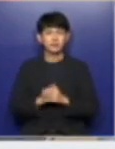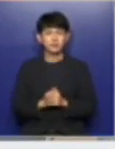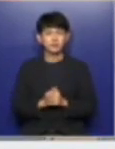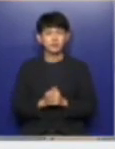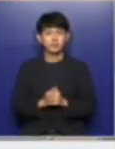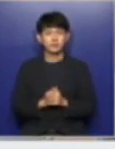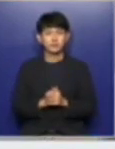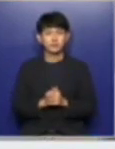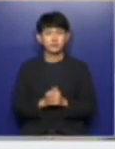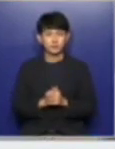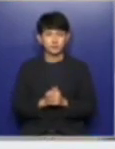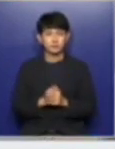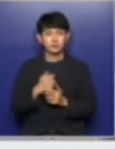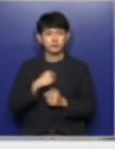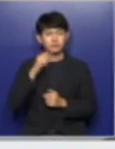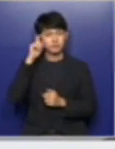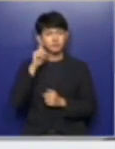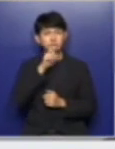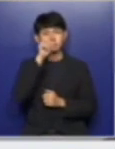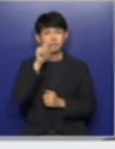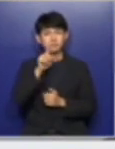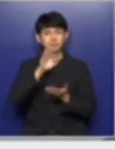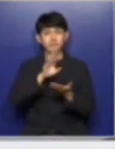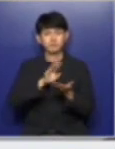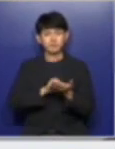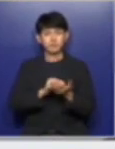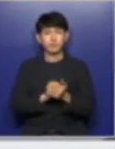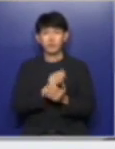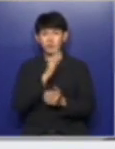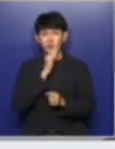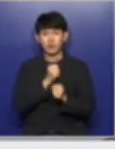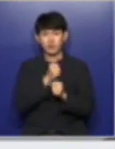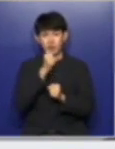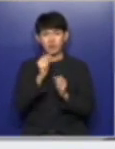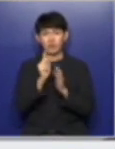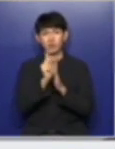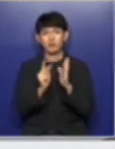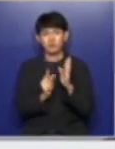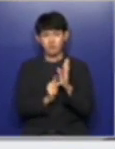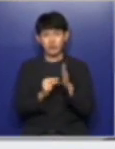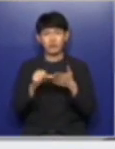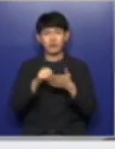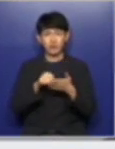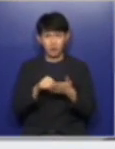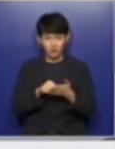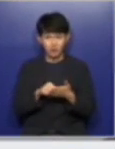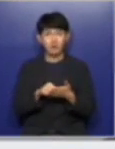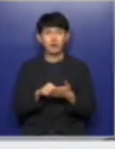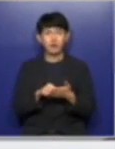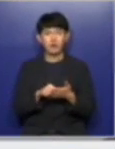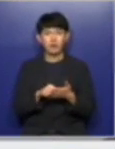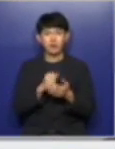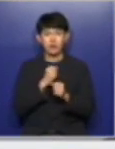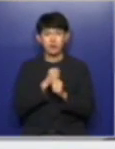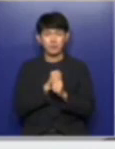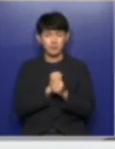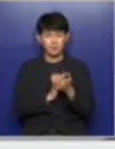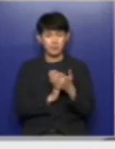นั่นเรื่องที่หนึ่งผมตั้งข้อสังเกตไว้นะครับถ้าเป็นไปได้กฎหมายฉบับนี้ถ้ามีการปรับแก้นะครับเมื่อมันเข้ารูปเข้ารอย